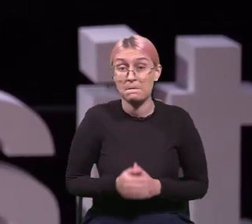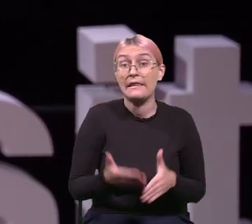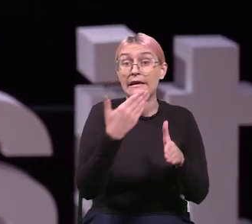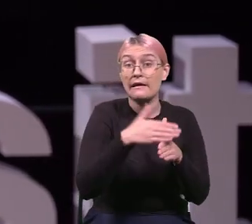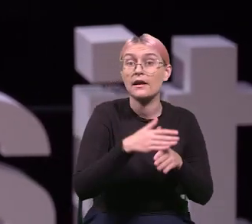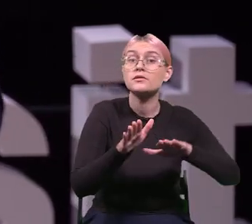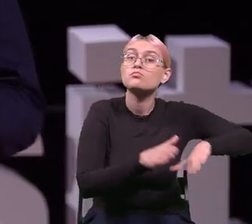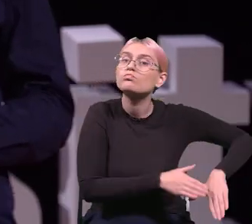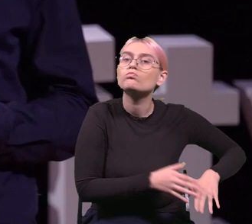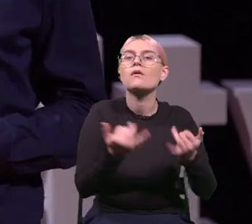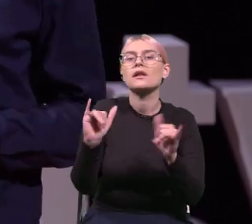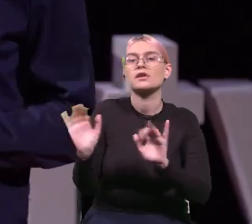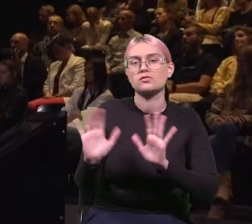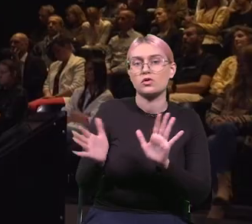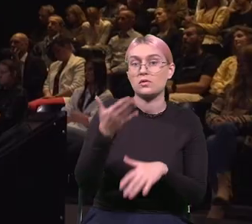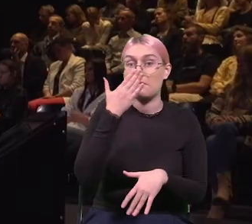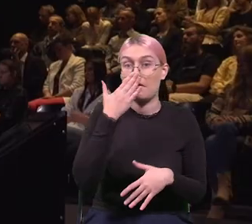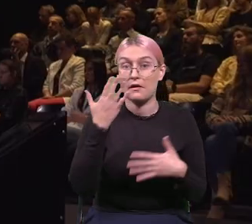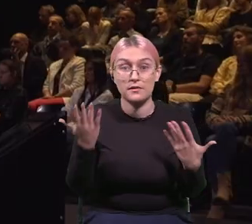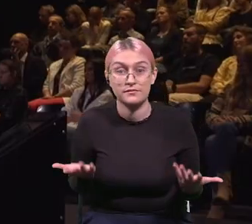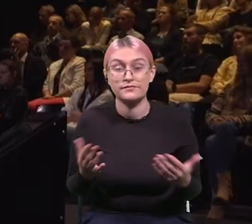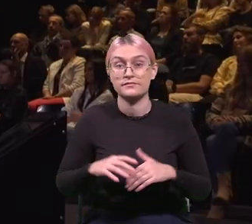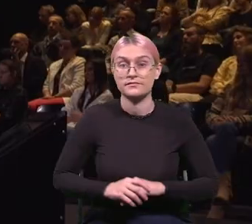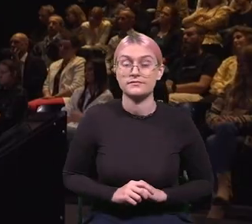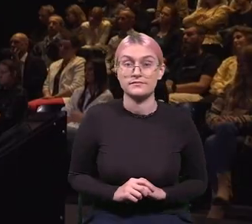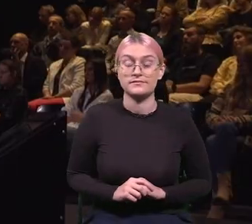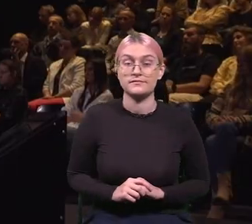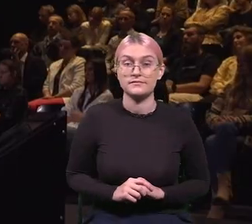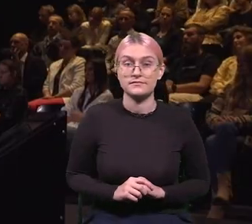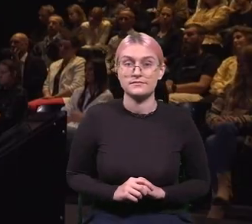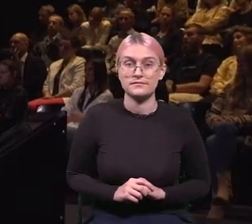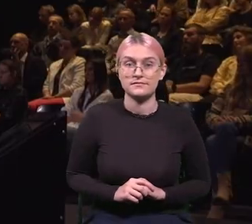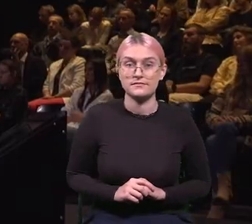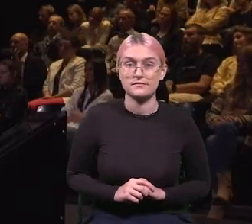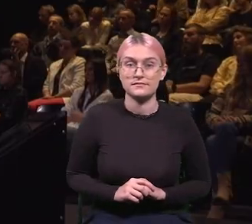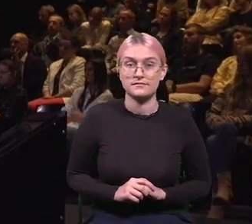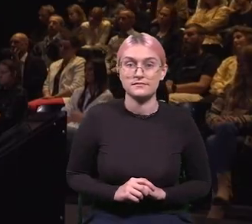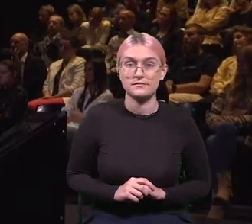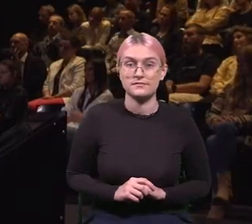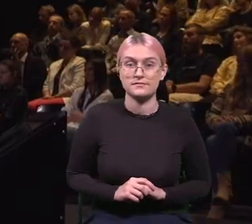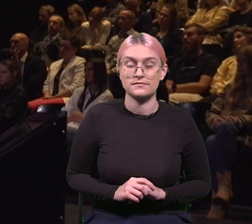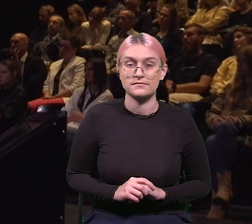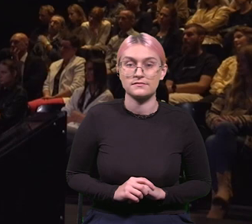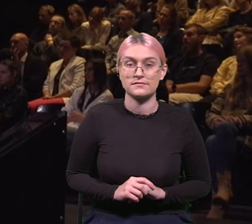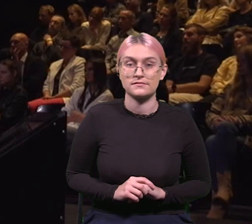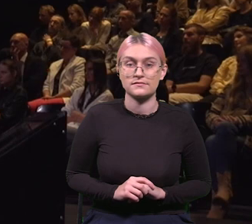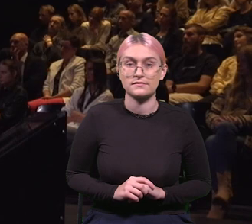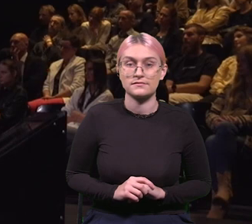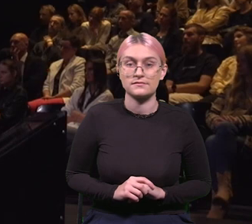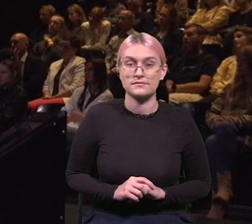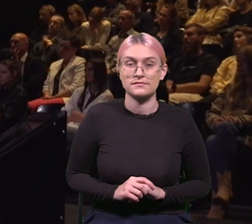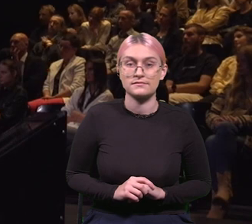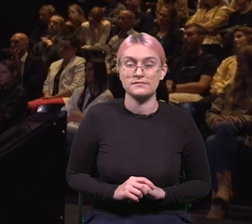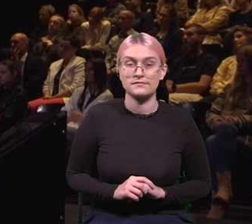ma taki podwójny, nie tylko funkcjonalny status, samochód. Jeszcze 10 lat temu kupno samochodu